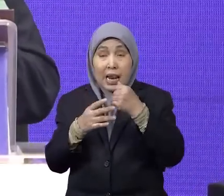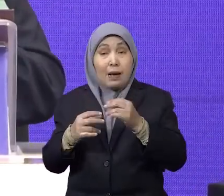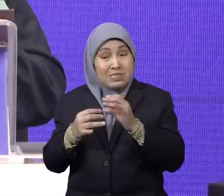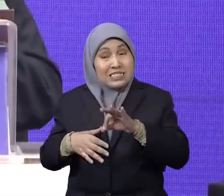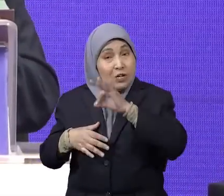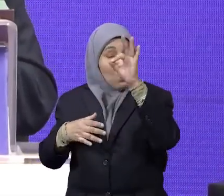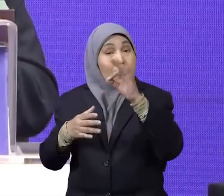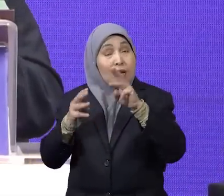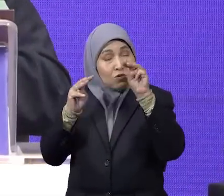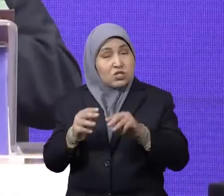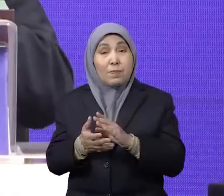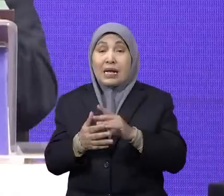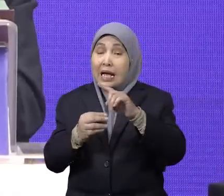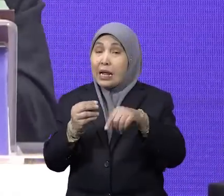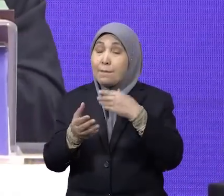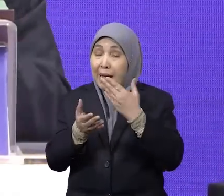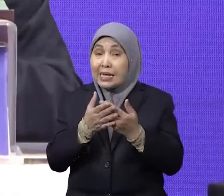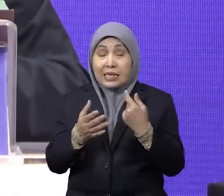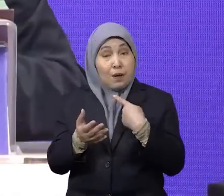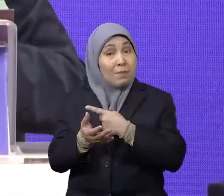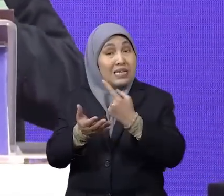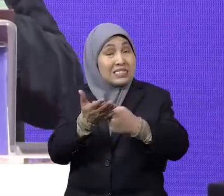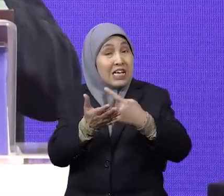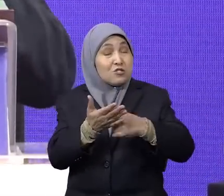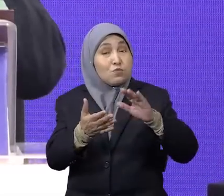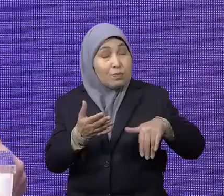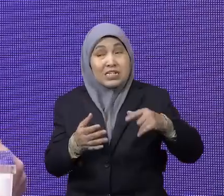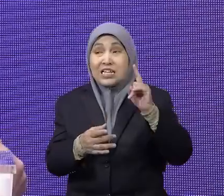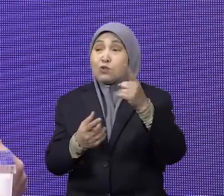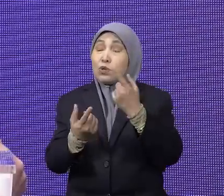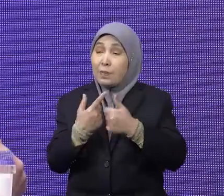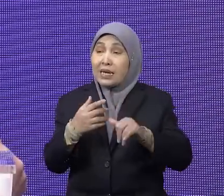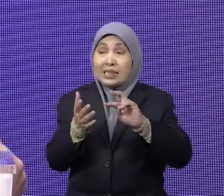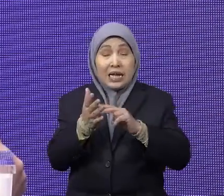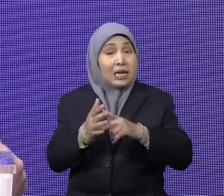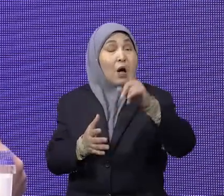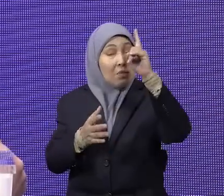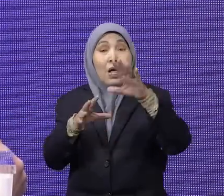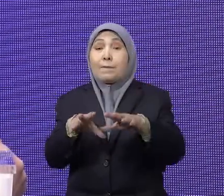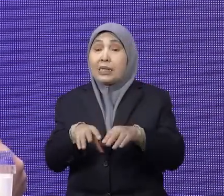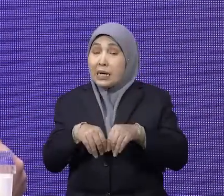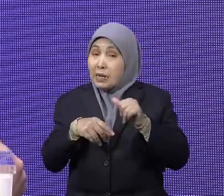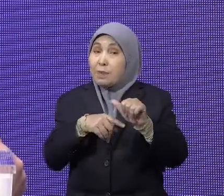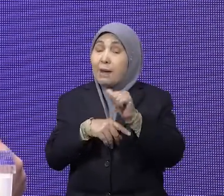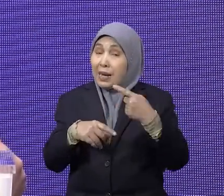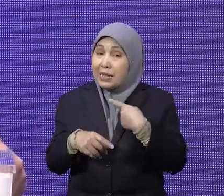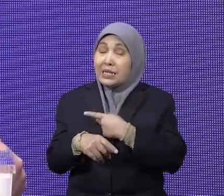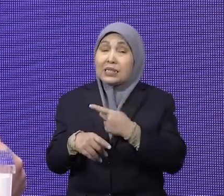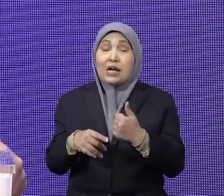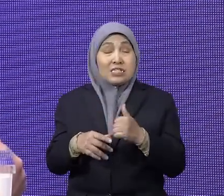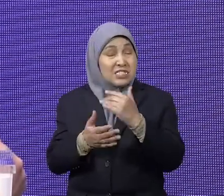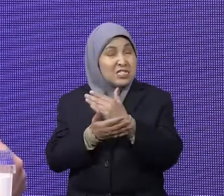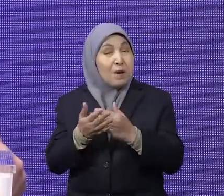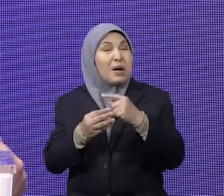manusia. Ini adalah satu perkara yang baik yang kalau kita bincangkan sebelum ni, sebenarnya salah satu juga tanda-tanda Allah Ta'ala menerima amalan kita